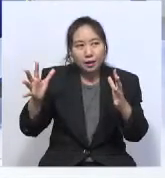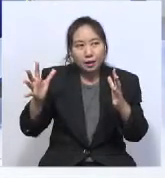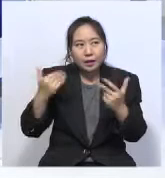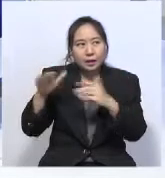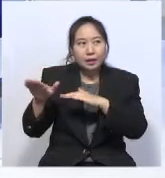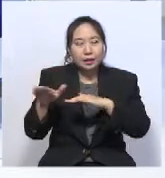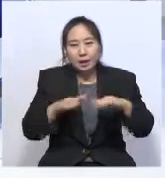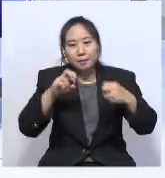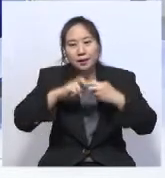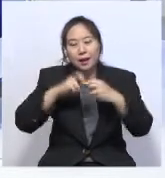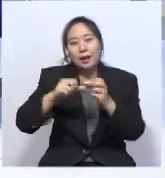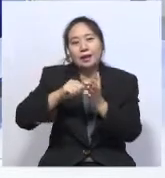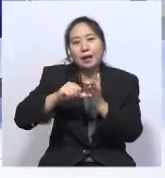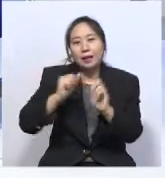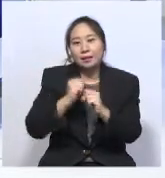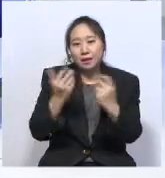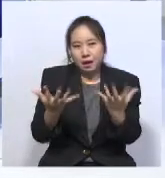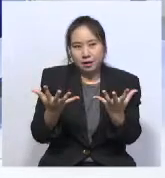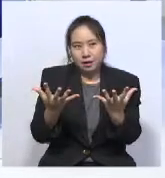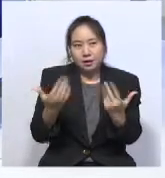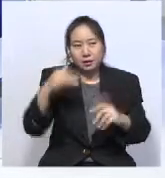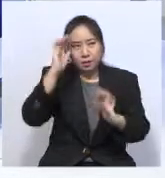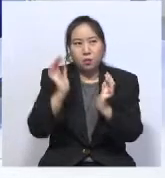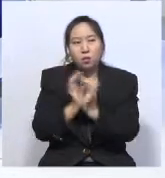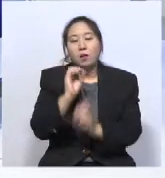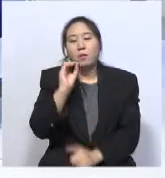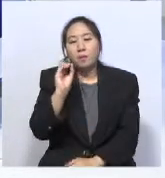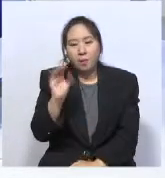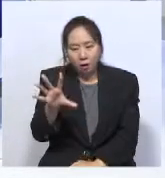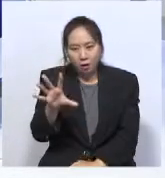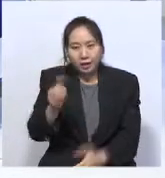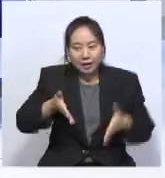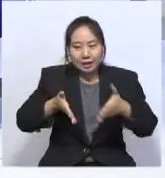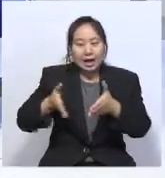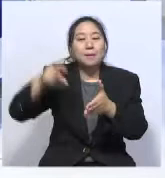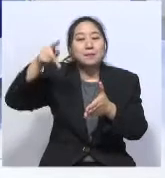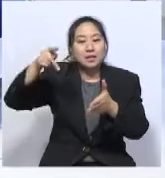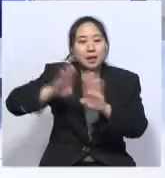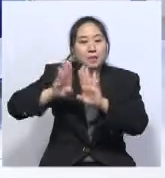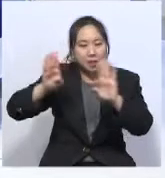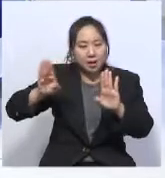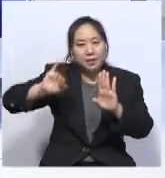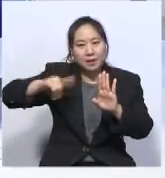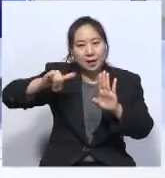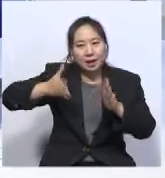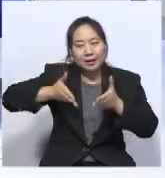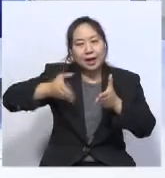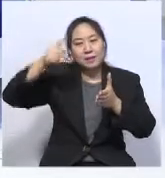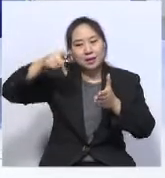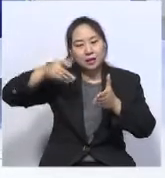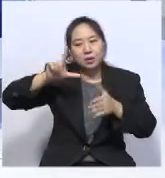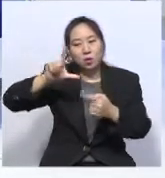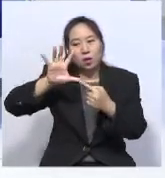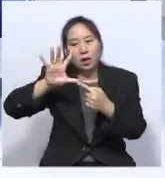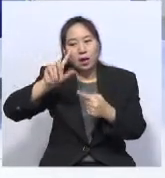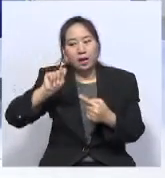มการแก้ปัญหาอย่างไรสิ่งหนึ่งที่ตำรวจทางหลวงบอกก็คือเรื่องของการเปิดช่องทางพิเศษนะครับอาจจะมีการเปิดช่องทางพิเศษช่วงลำตะคอง